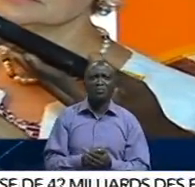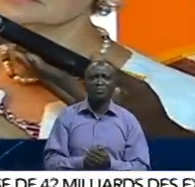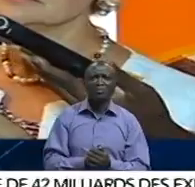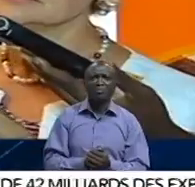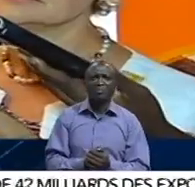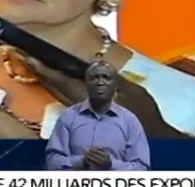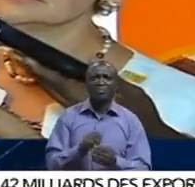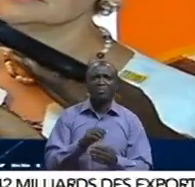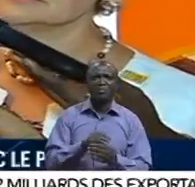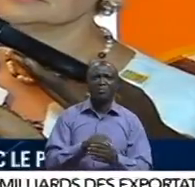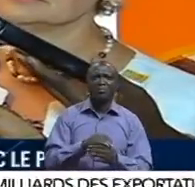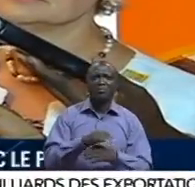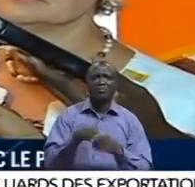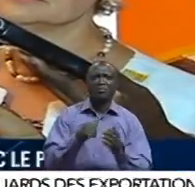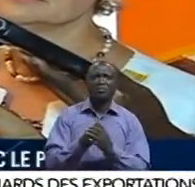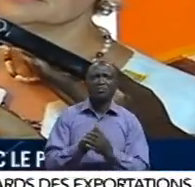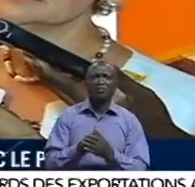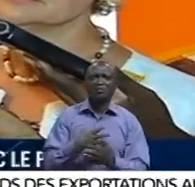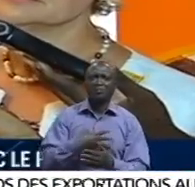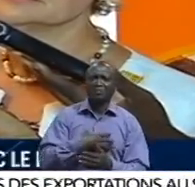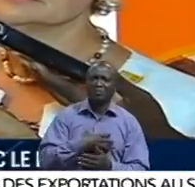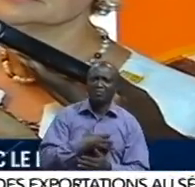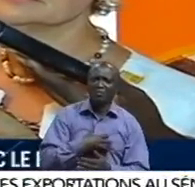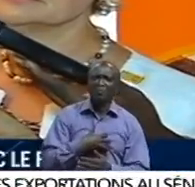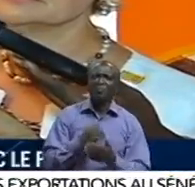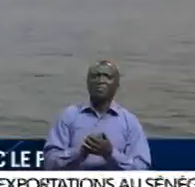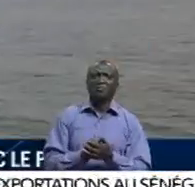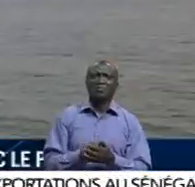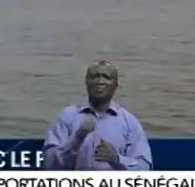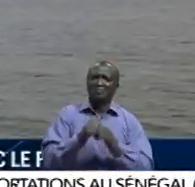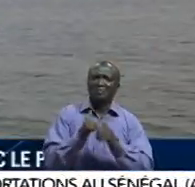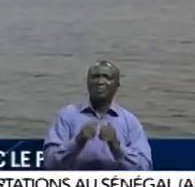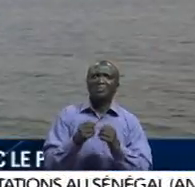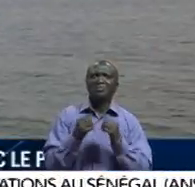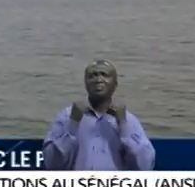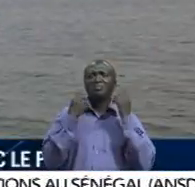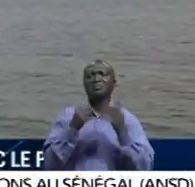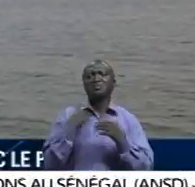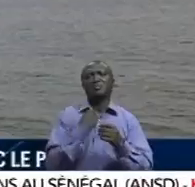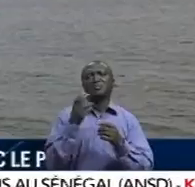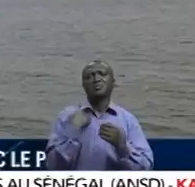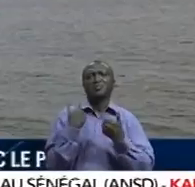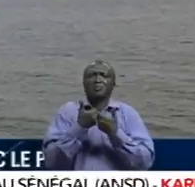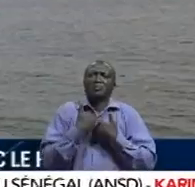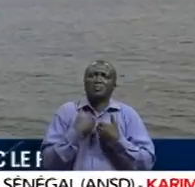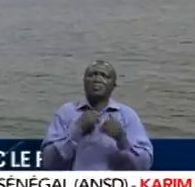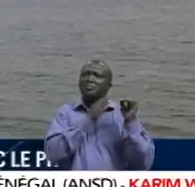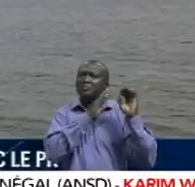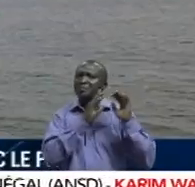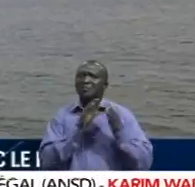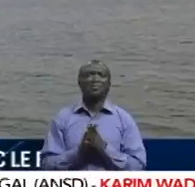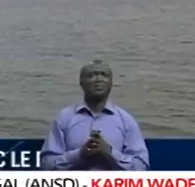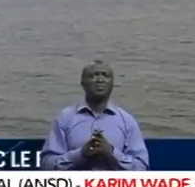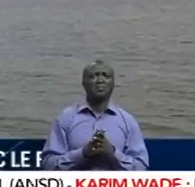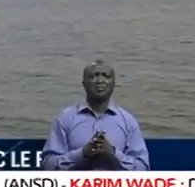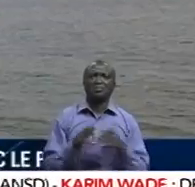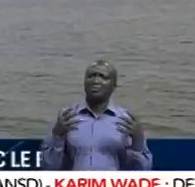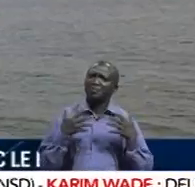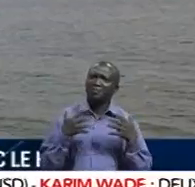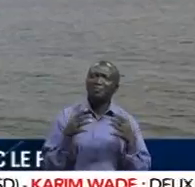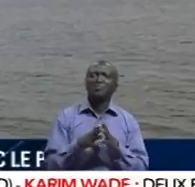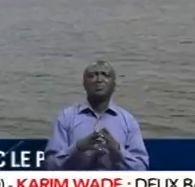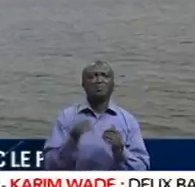pas vraiment compati à cette douleur nous sommes tous étonnés et on a peur car ces meurtres ne font pas partie de notre culture on